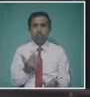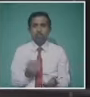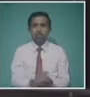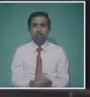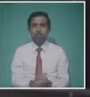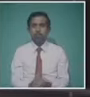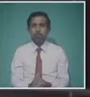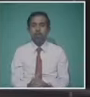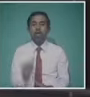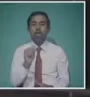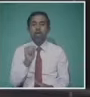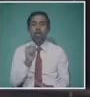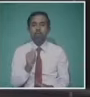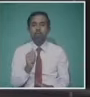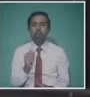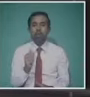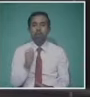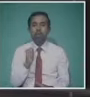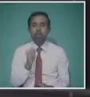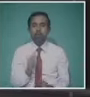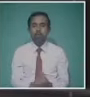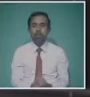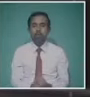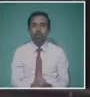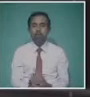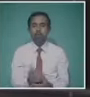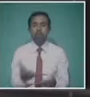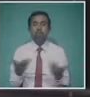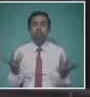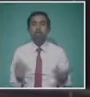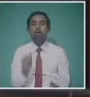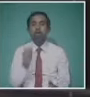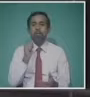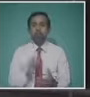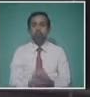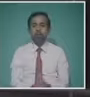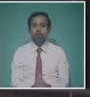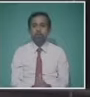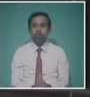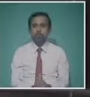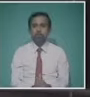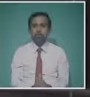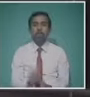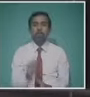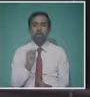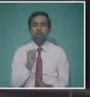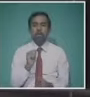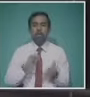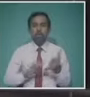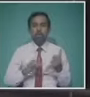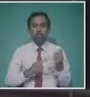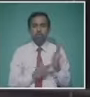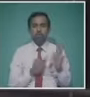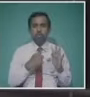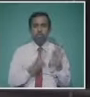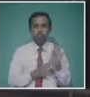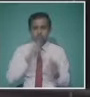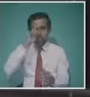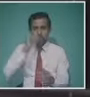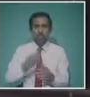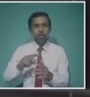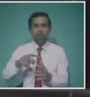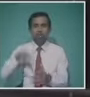අයි ගේවා අයි ඒක දැනගන ඒකට ඒක කරන්න බැරි ඇයි අයි ගේවා ඇයි සුරේන් රාඝවන් මැතිතුමා අයින්